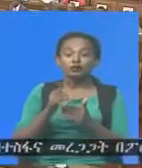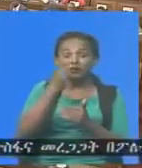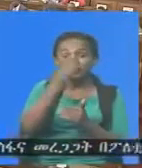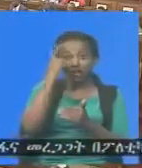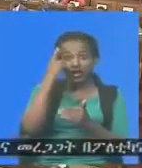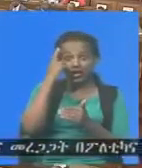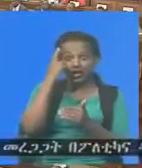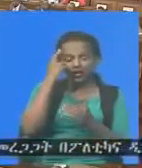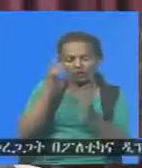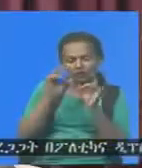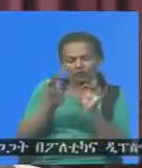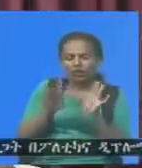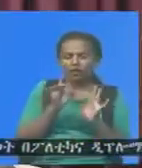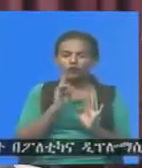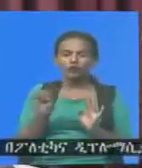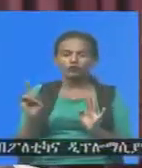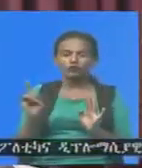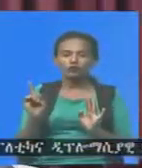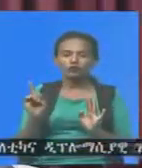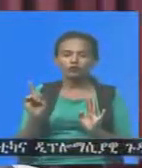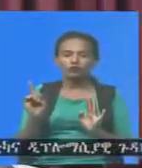ነው።